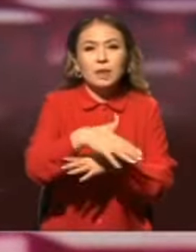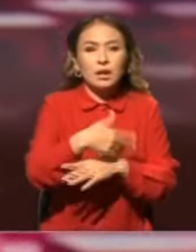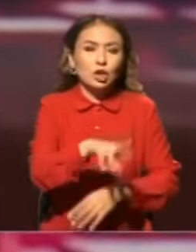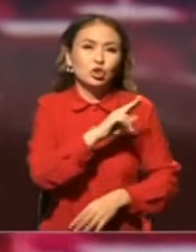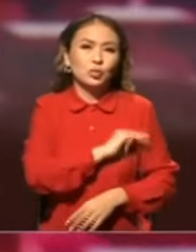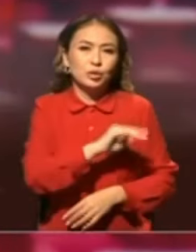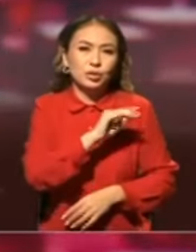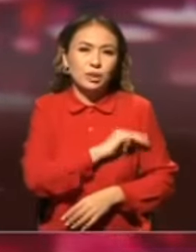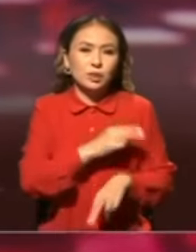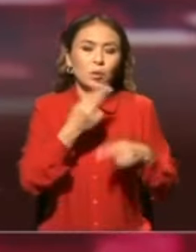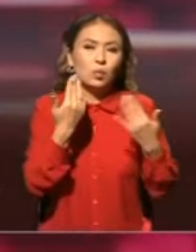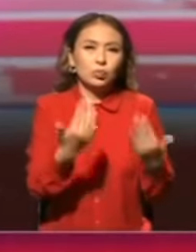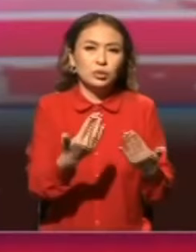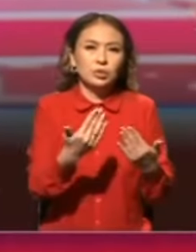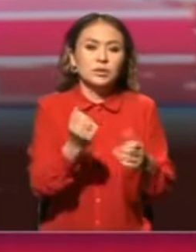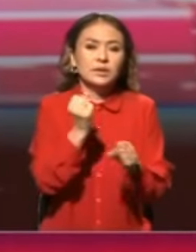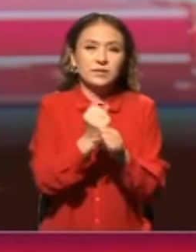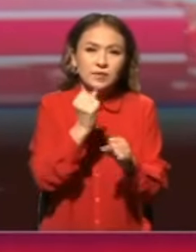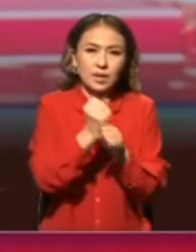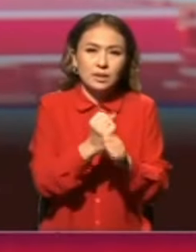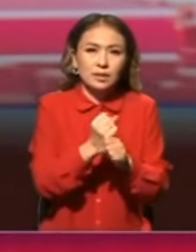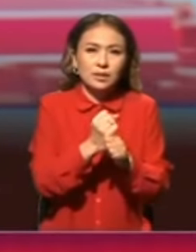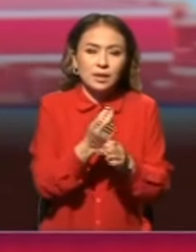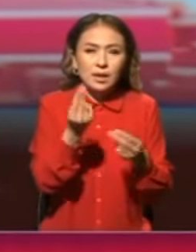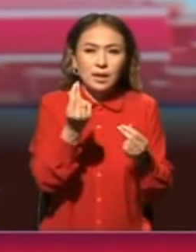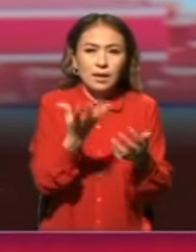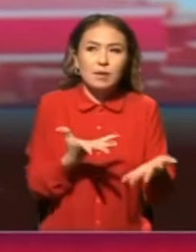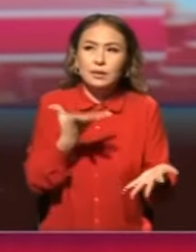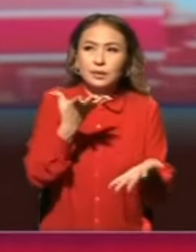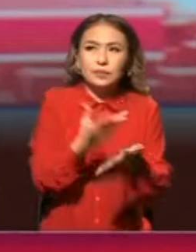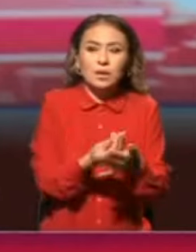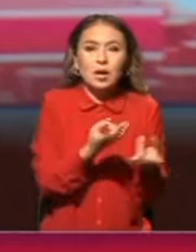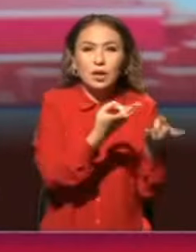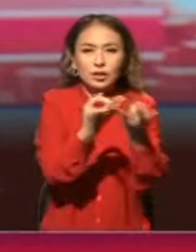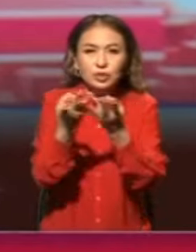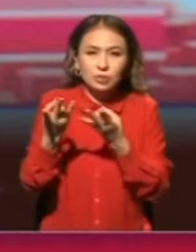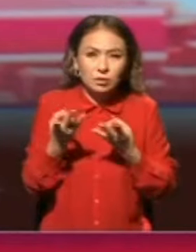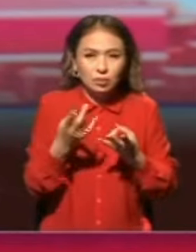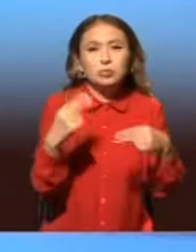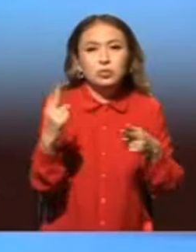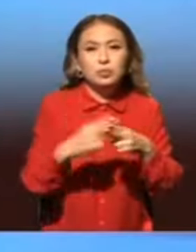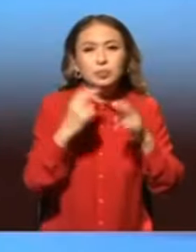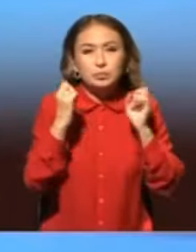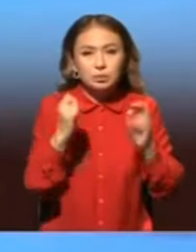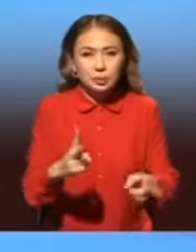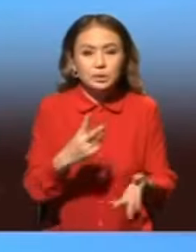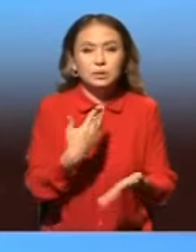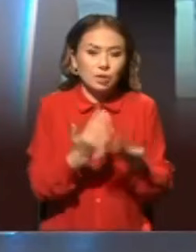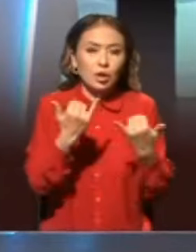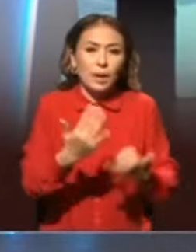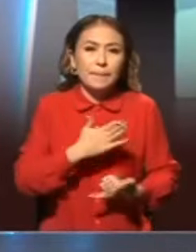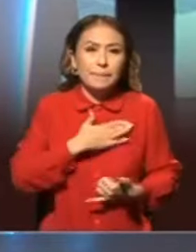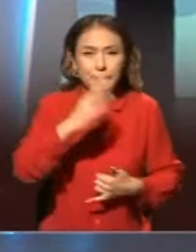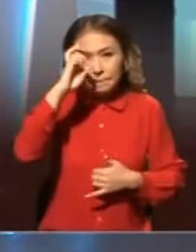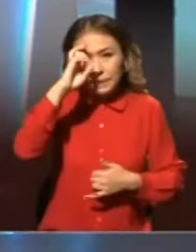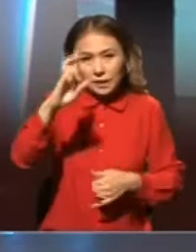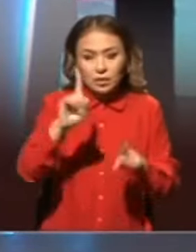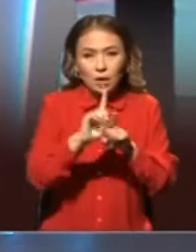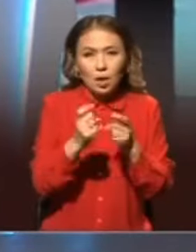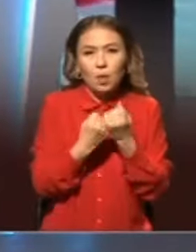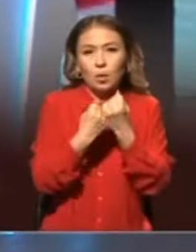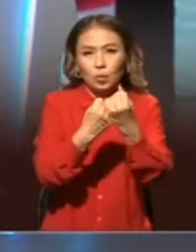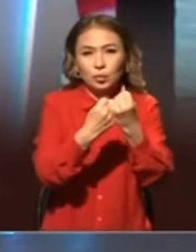жұмыстарына, мынау шаруаларға негізгі қаражаттың қажеттілігі анық туды. Оны біз тек қана мемлекеттік тарапынан